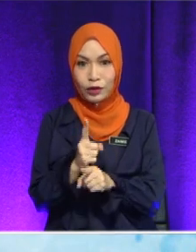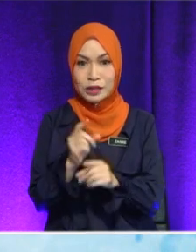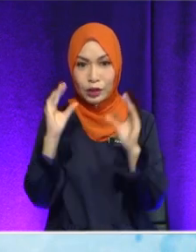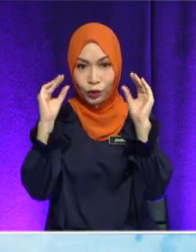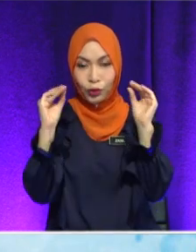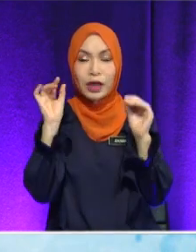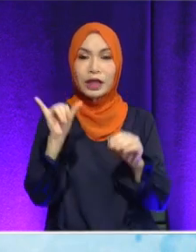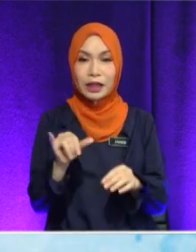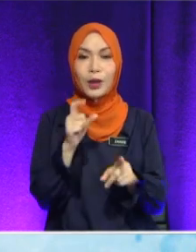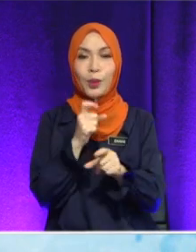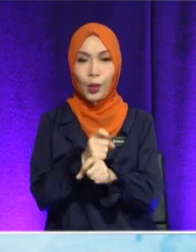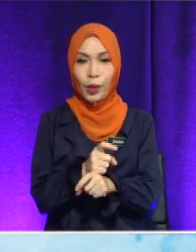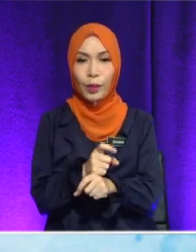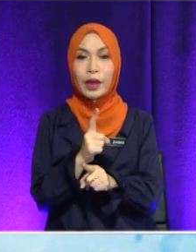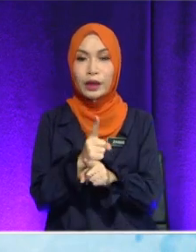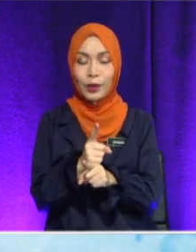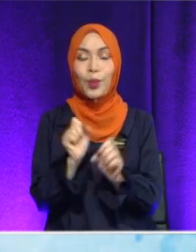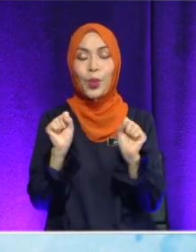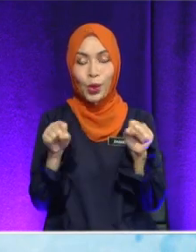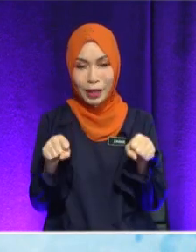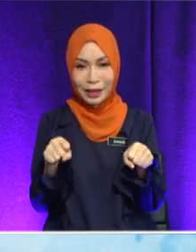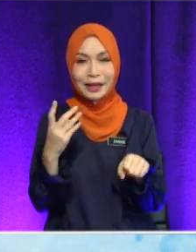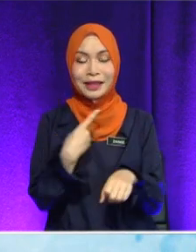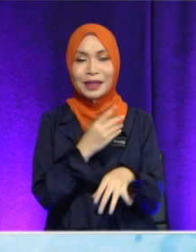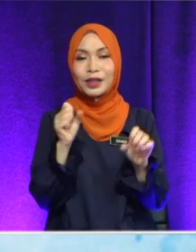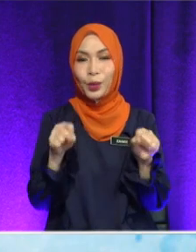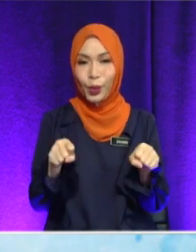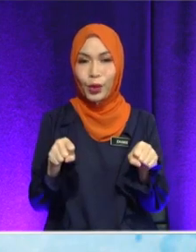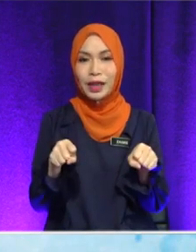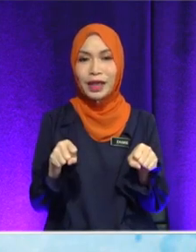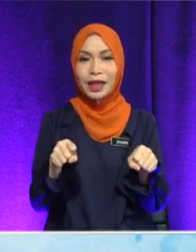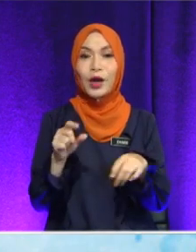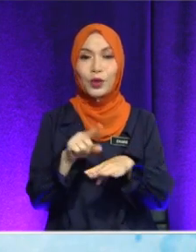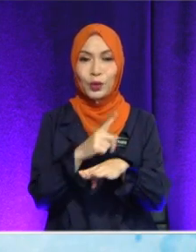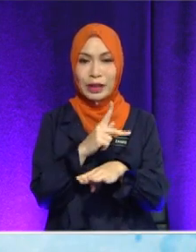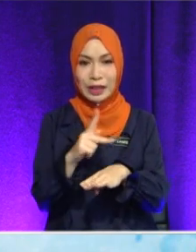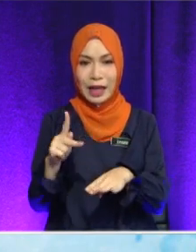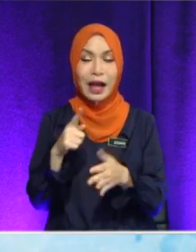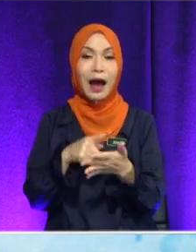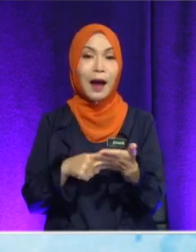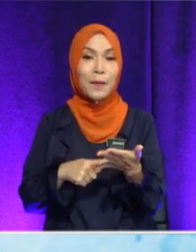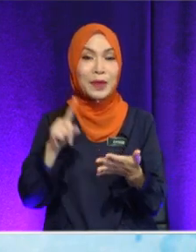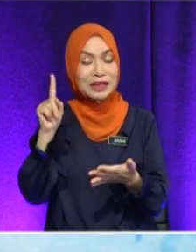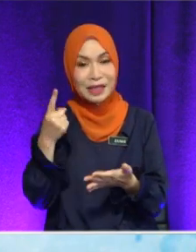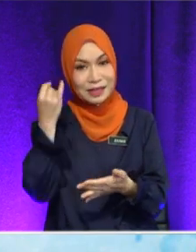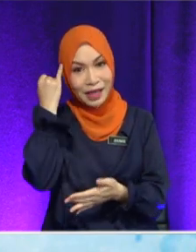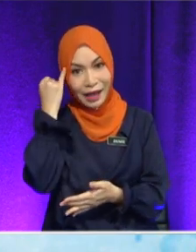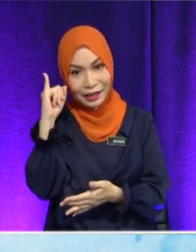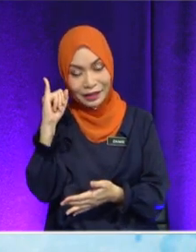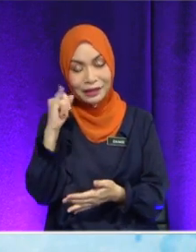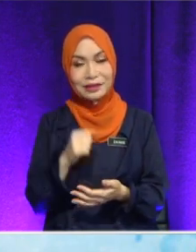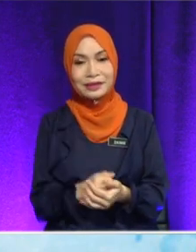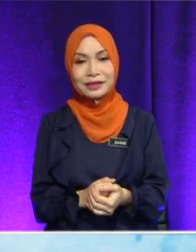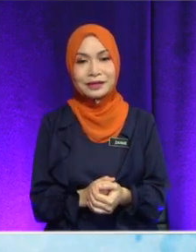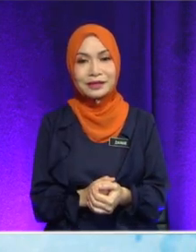lukisan ini buat macam mana pemandangan tapi